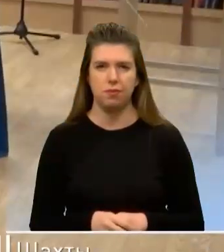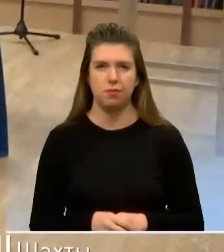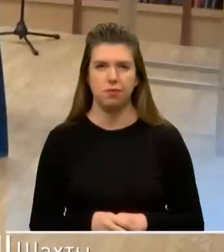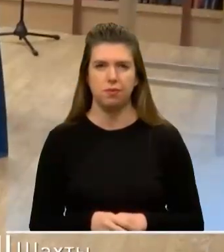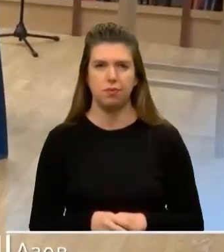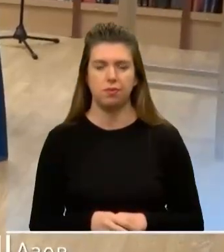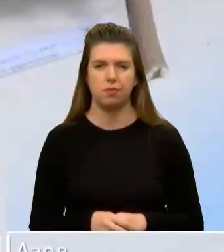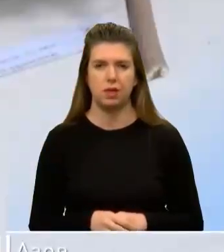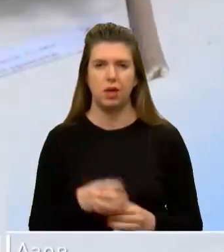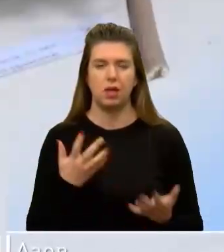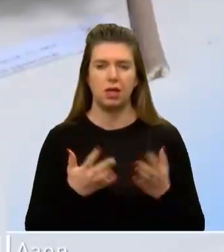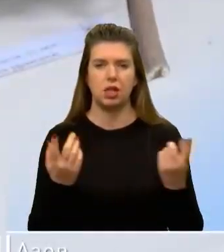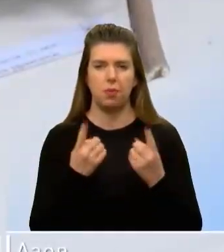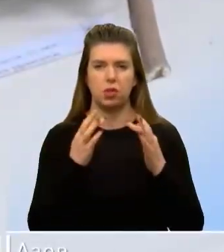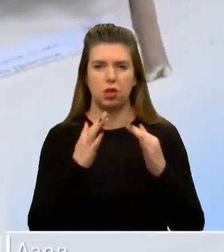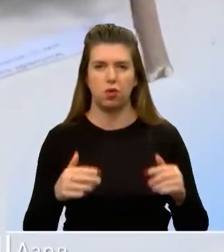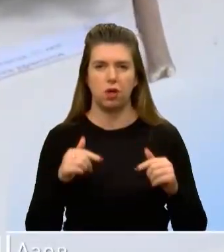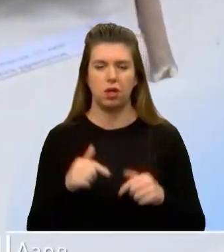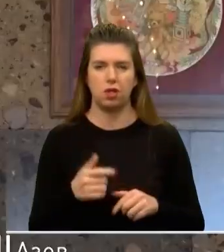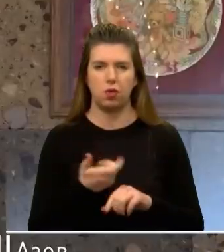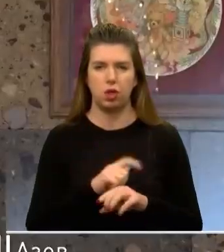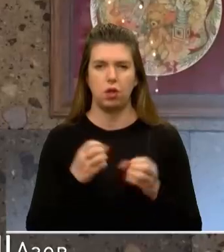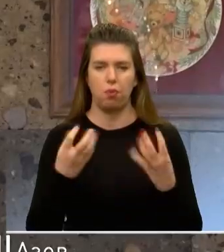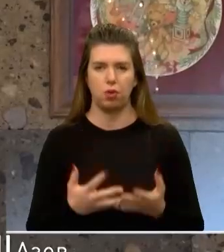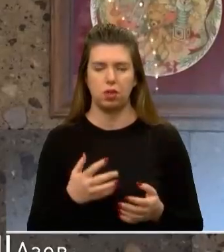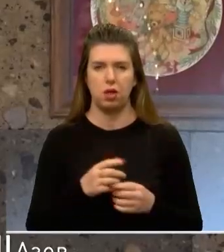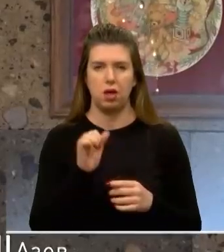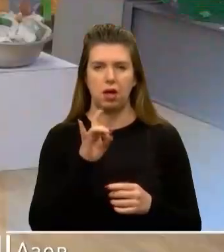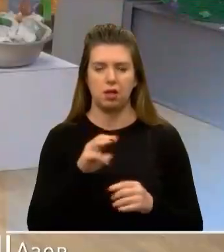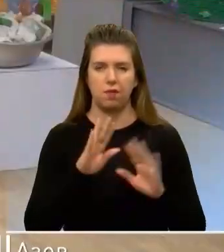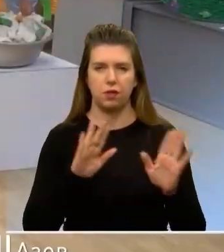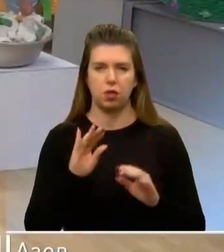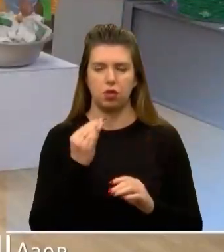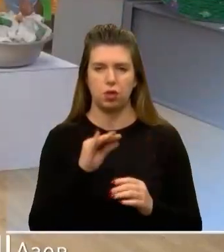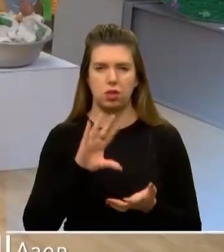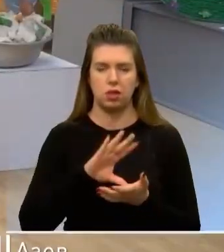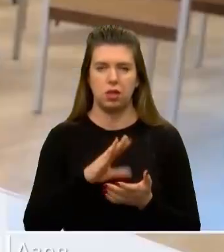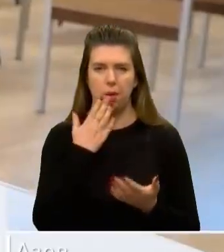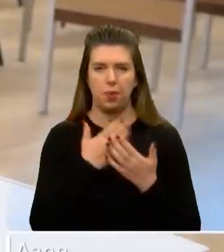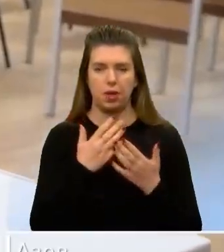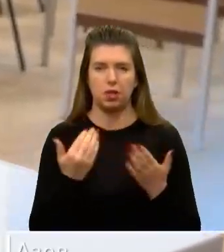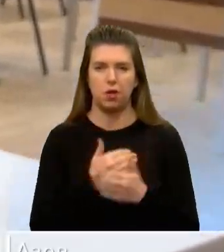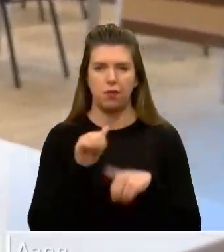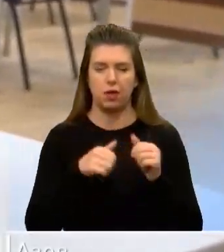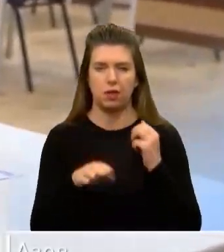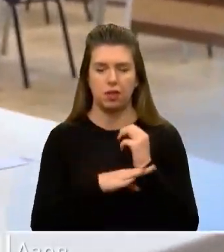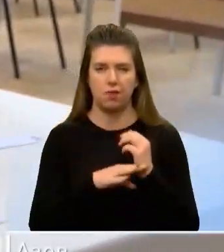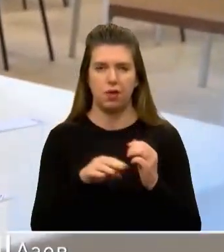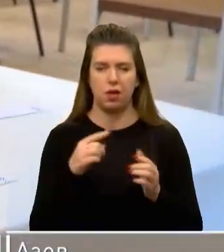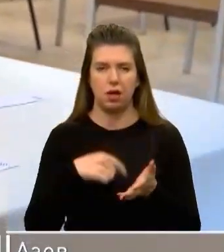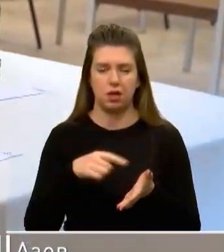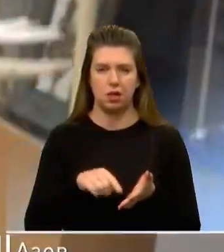далее если обычная Ёлка - это слишком просто на Арт выставке в южной столице показали новогодние деревья из